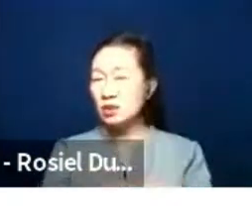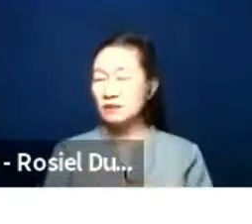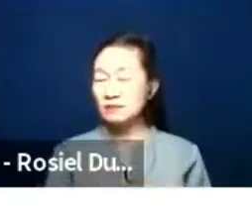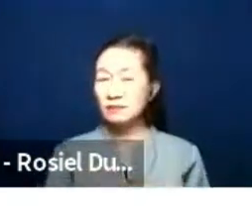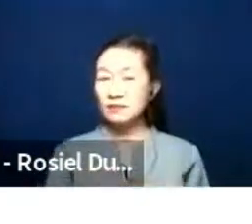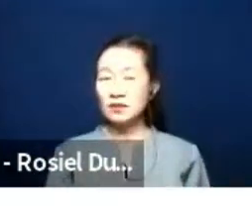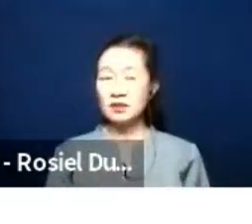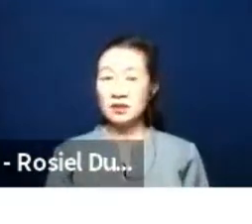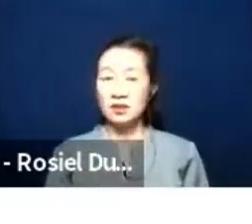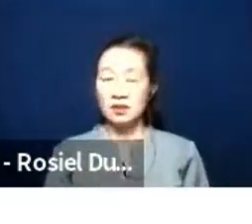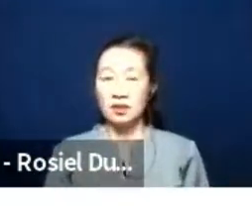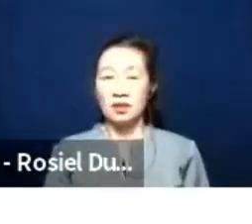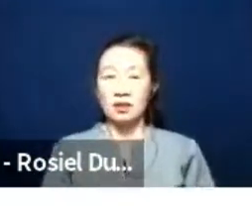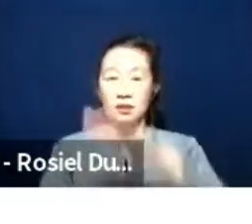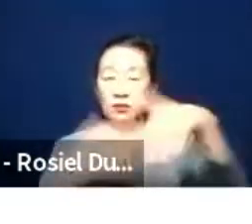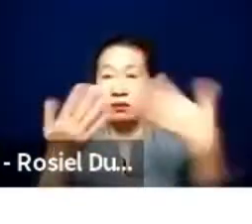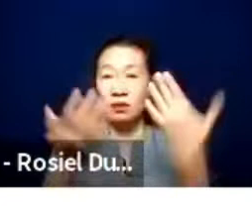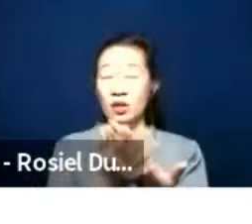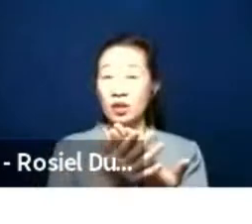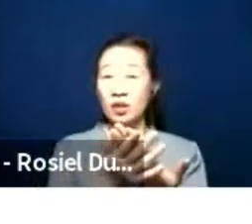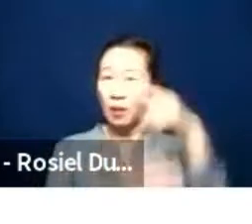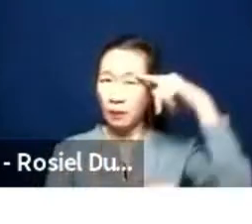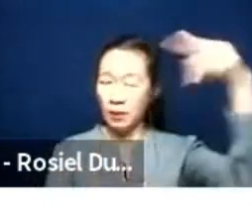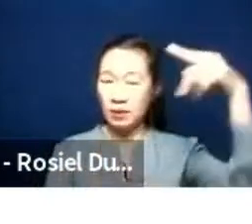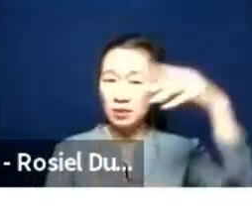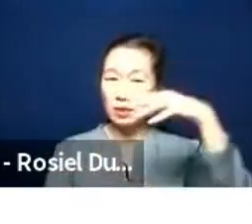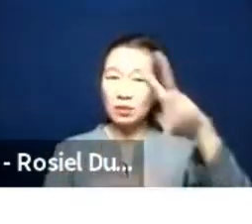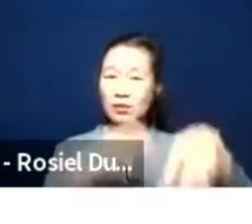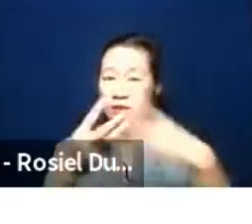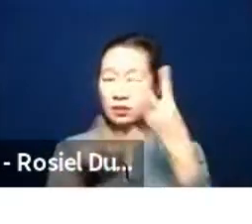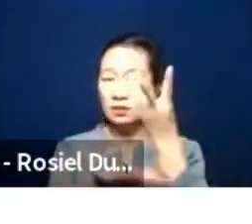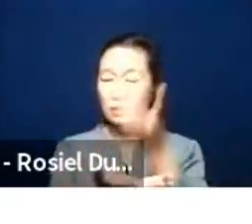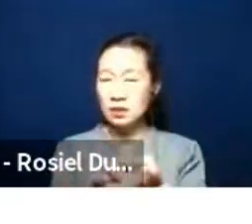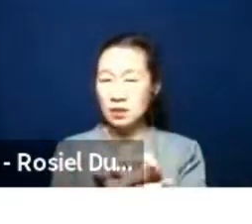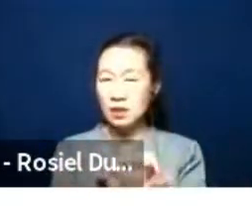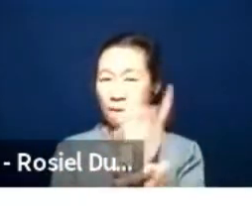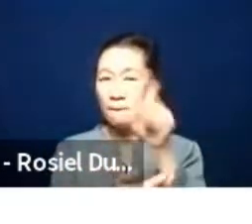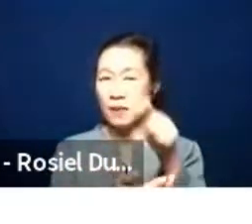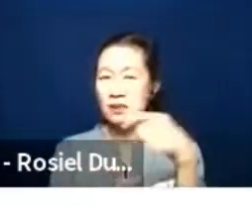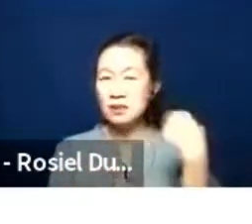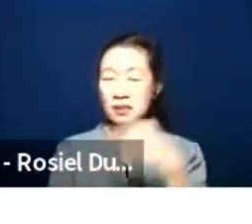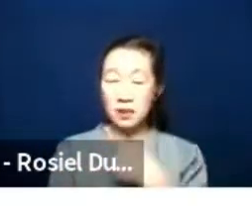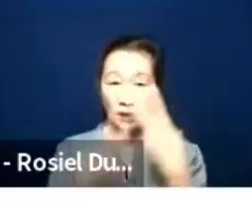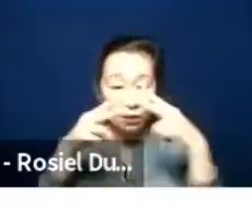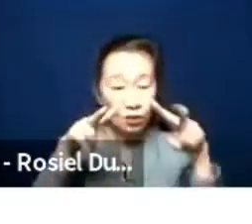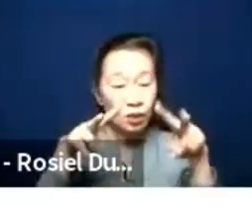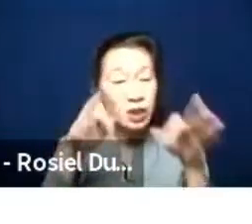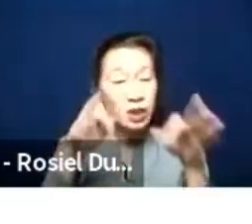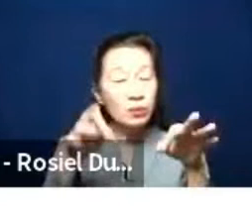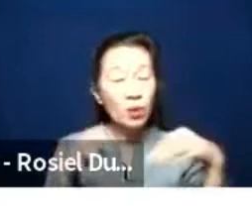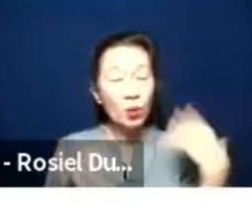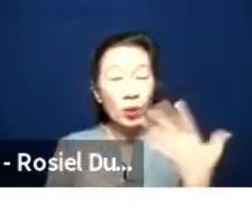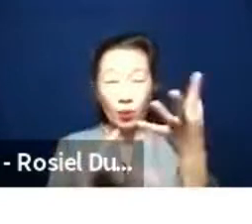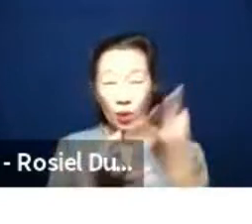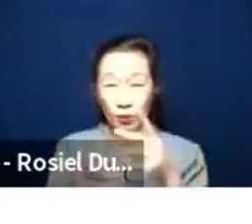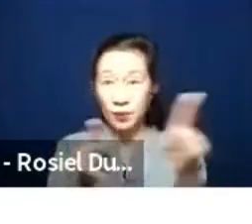Isa siyang whole perspective, no? It's a holistic perspective na dapat natin tingnan pag gusto nating ihanda